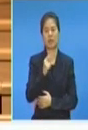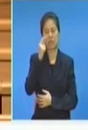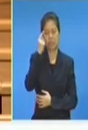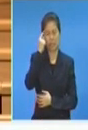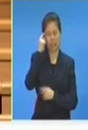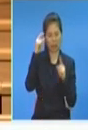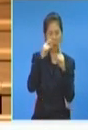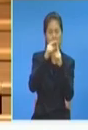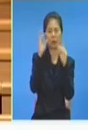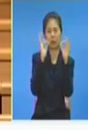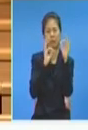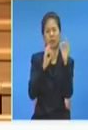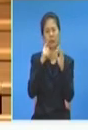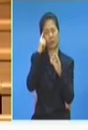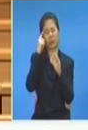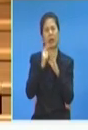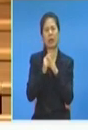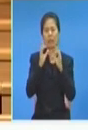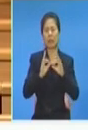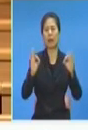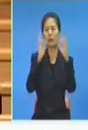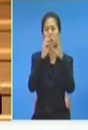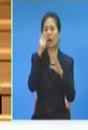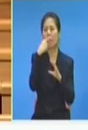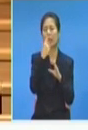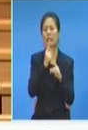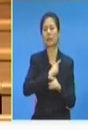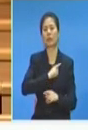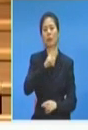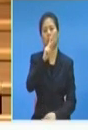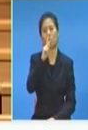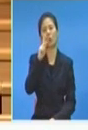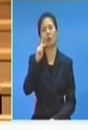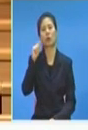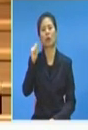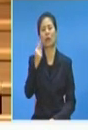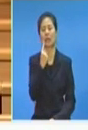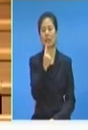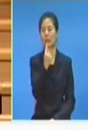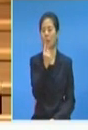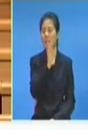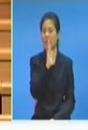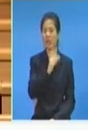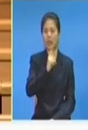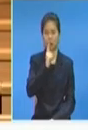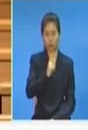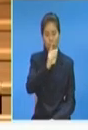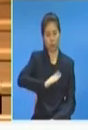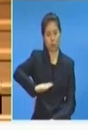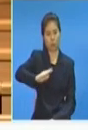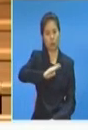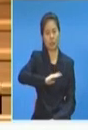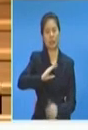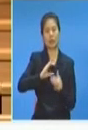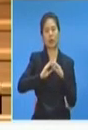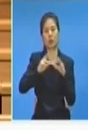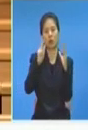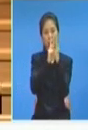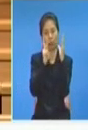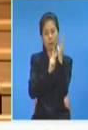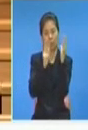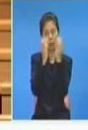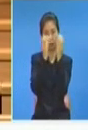จะมองไปที่กกต.อย่างเดียวคงไม่พอและสิ่งนี้ได้สะท้อนอยู่ในรัฐธรรมนูญฉบับชั่วคราวเกือบทั้งหม